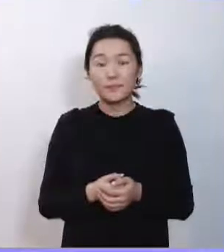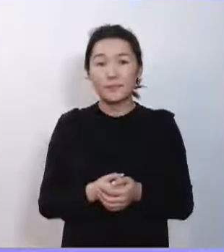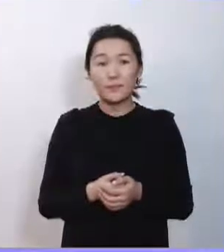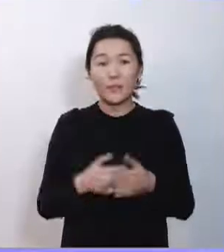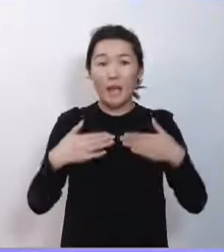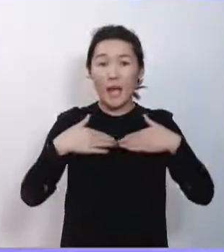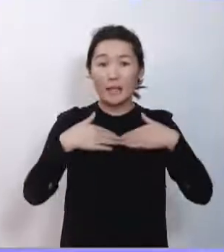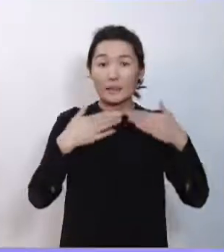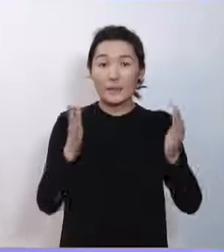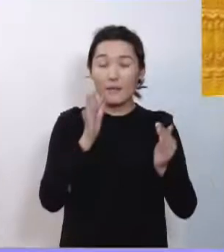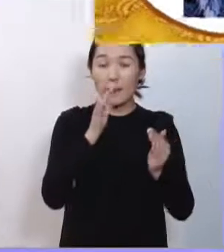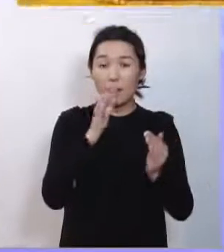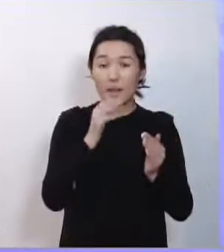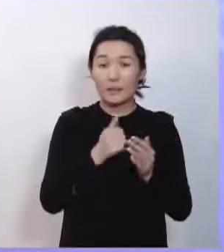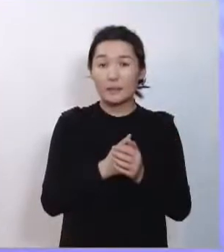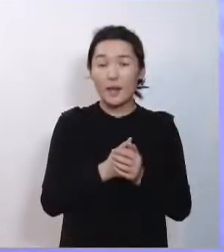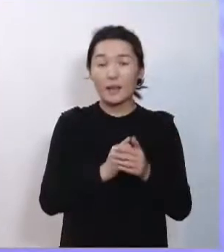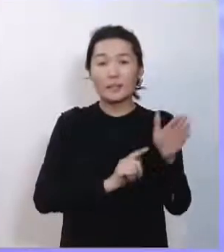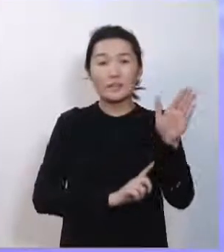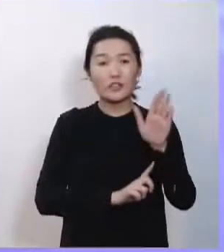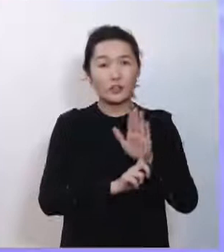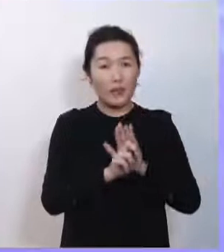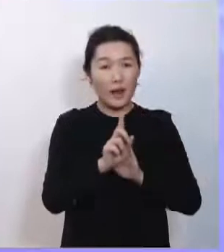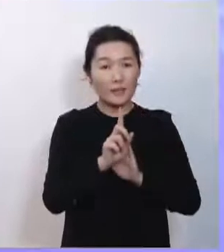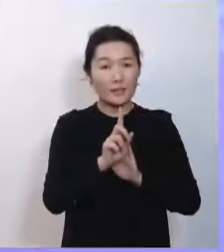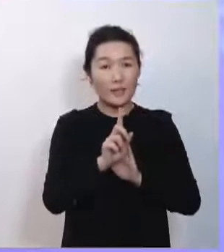Открываем календарь. Начинается